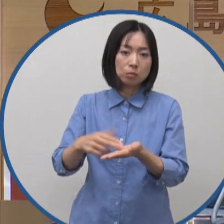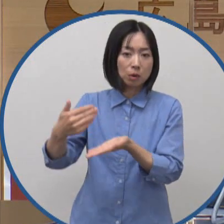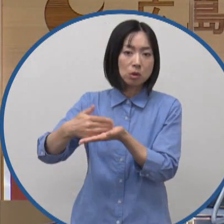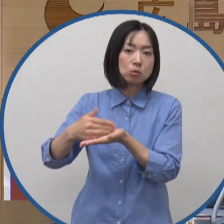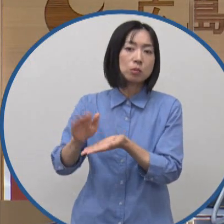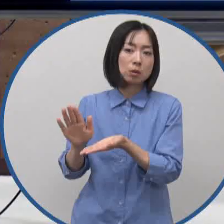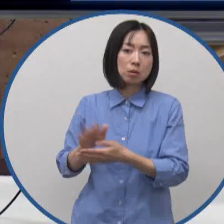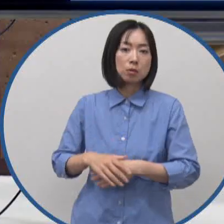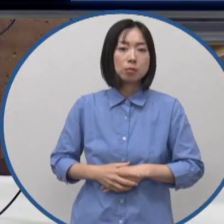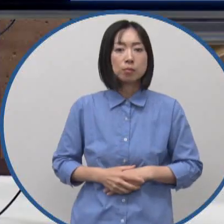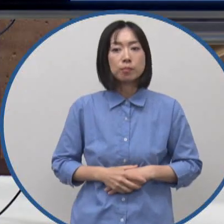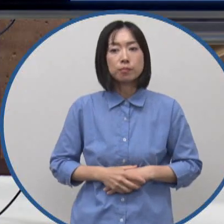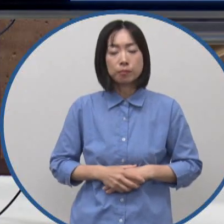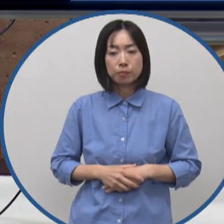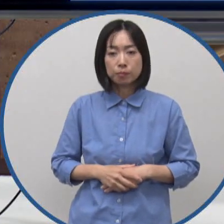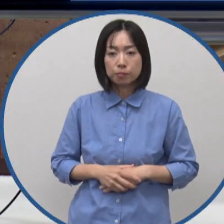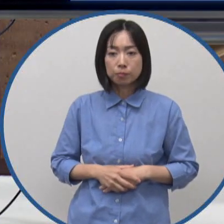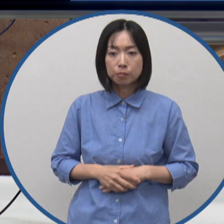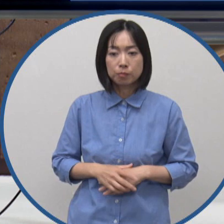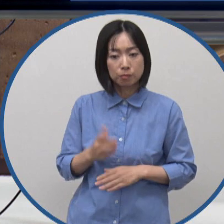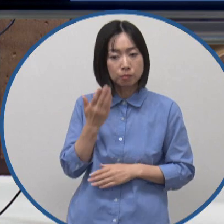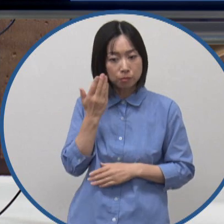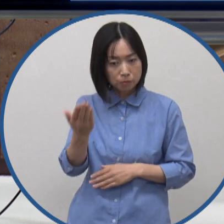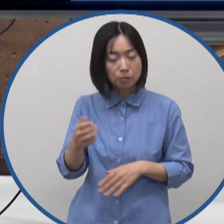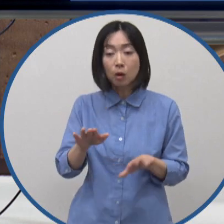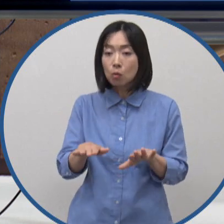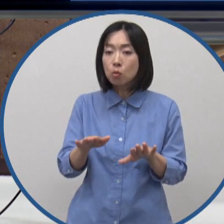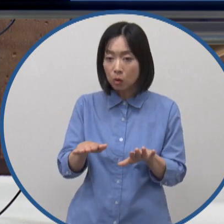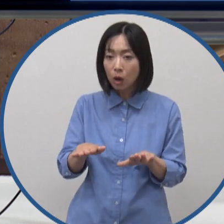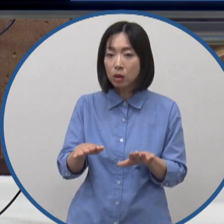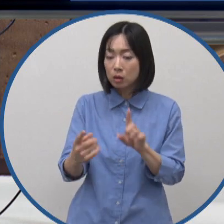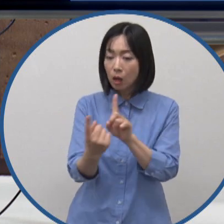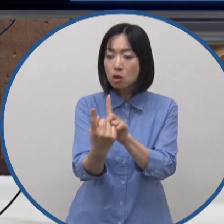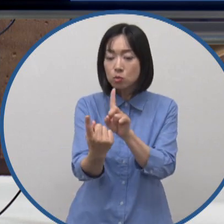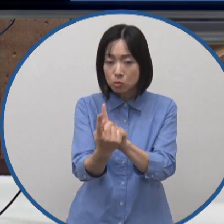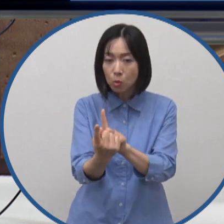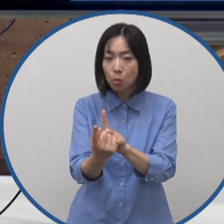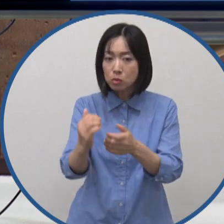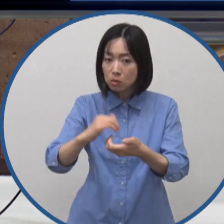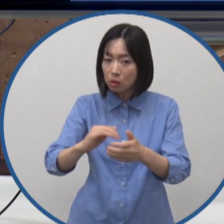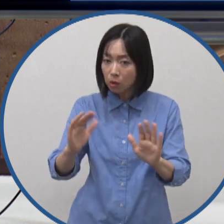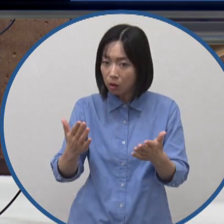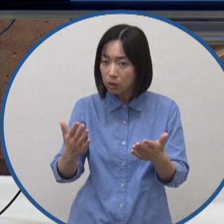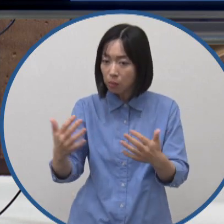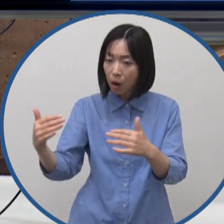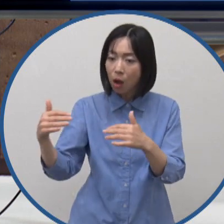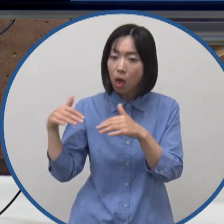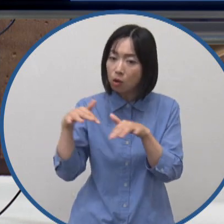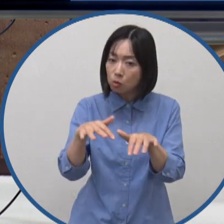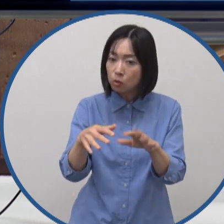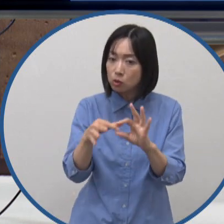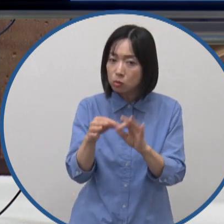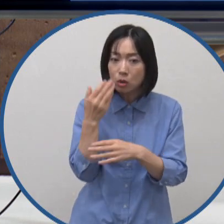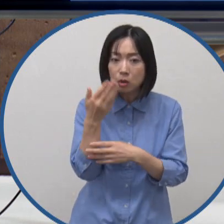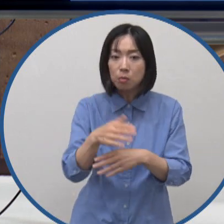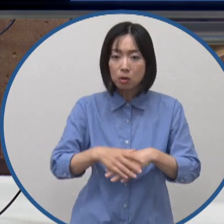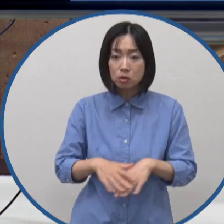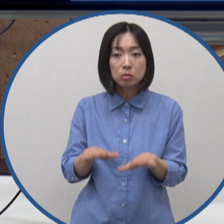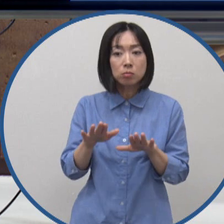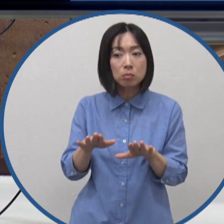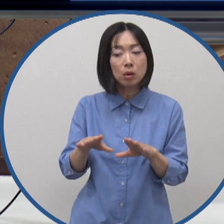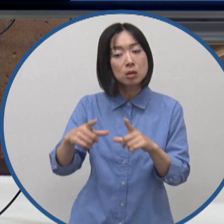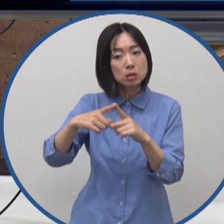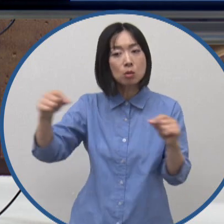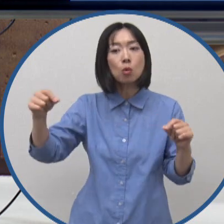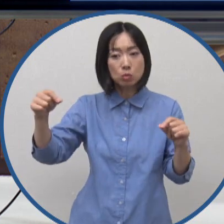。 今回、対象にならなかったことの影響について意識します。現在その全国